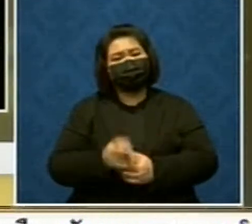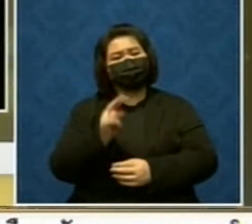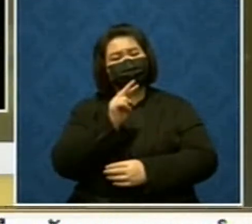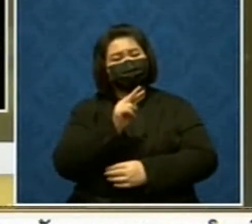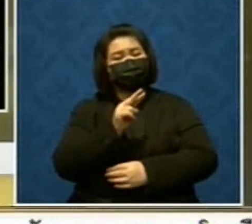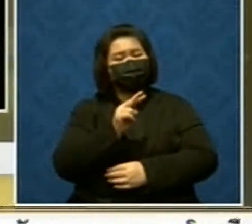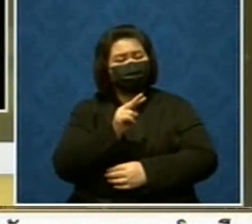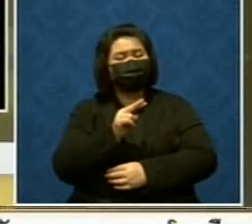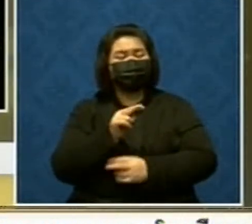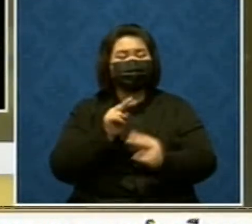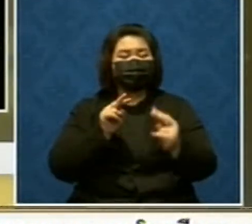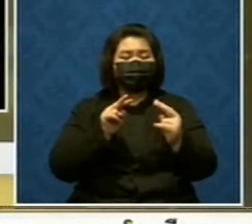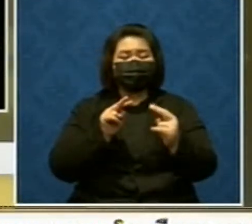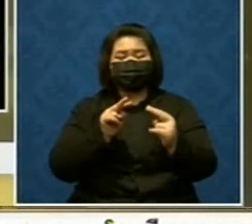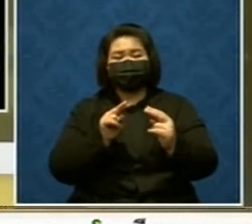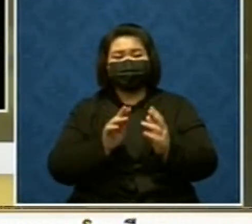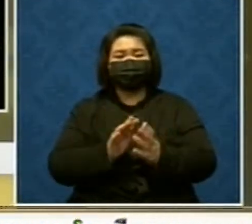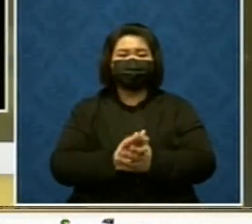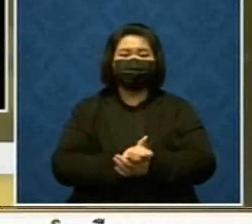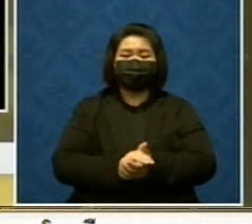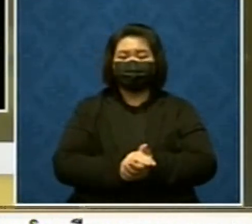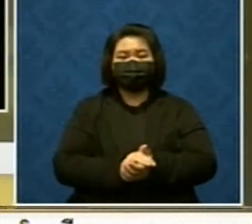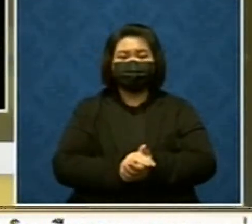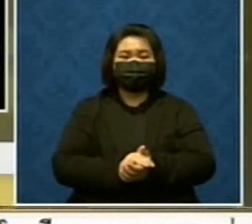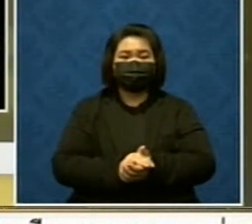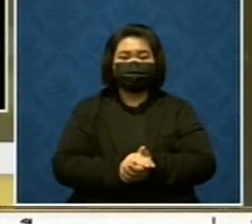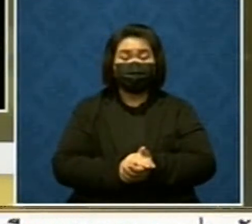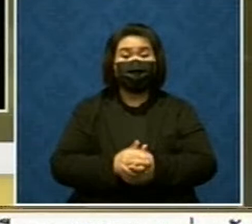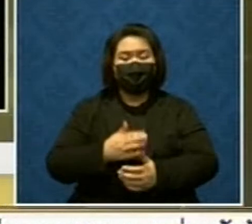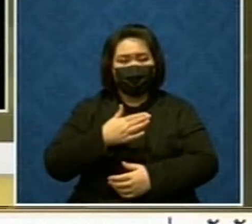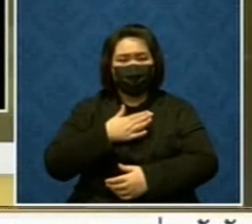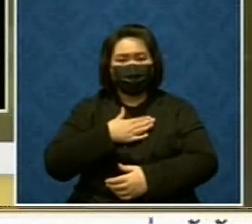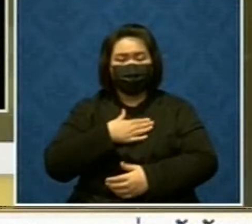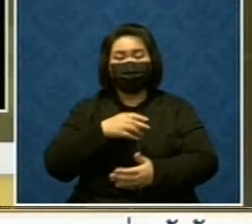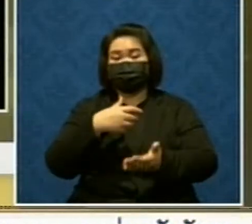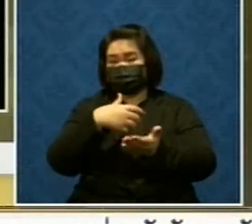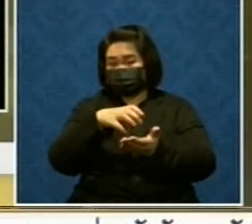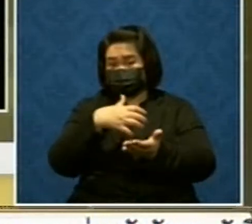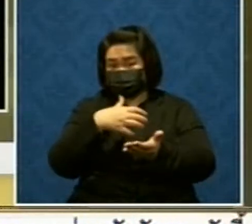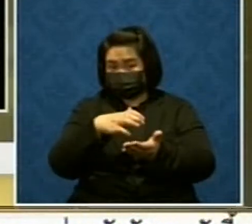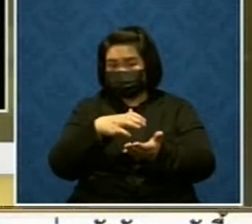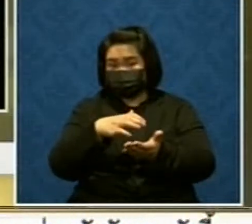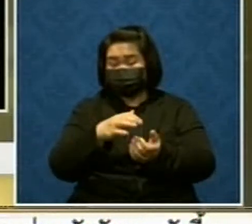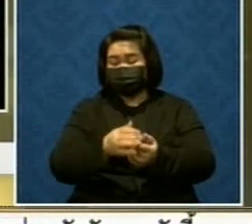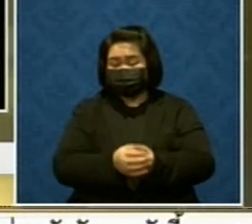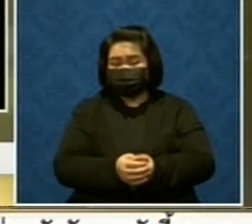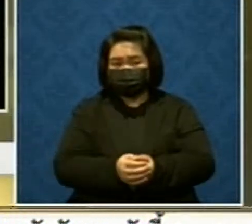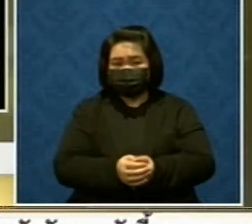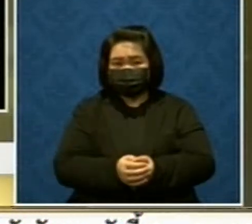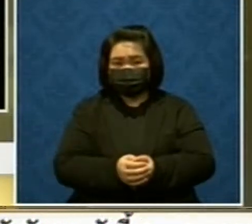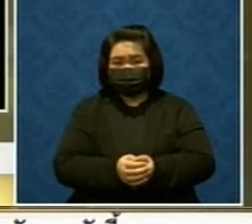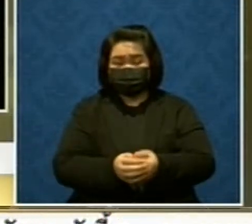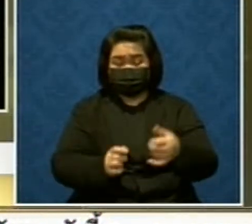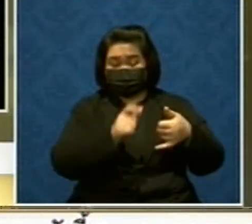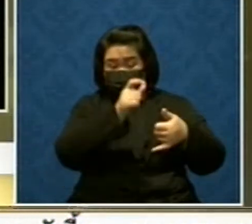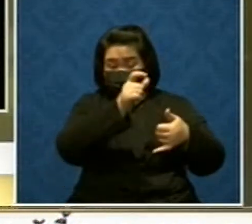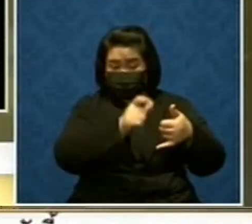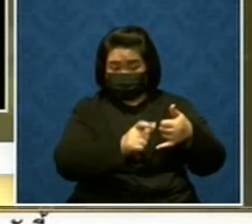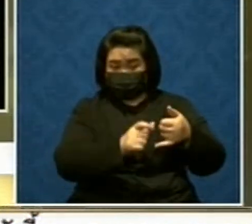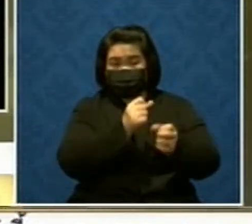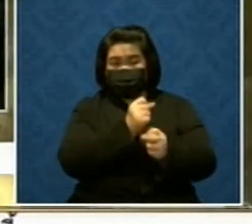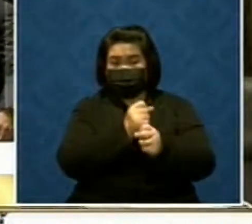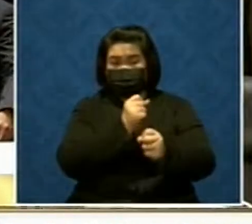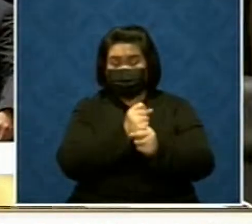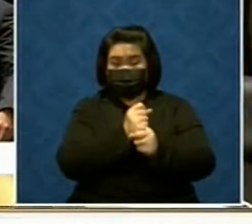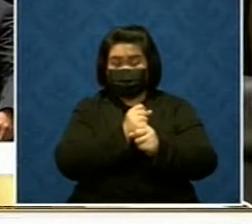างตาปิดๆผมเรียนนะครับว่าท่านประธานครับการเอาคนเข้ามาดำรงตำแหน่